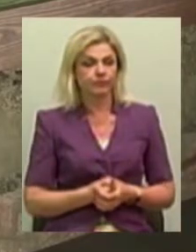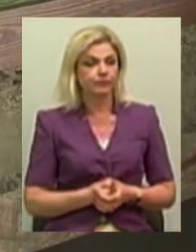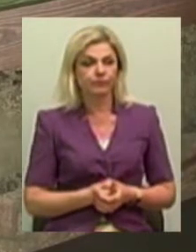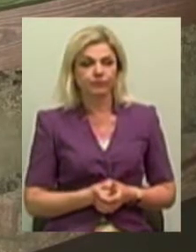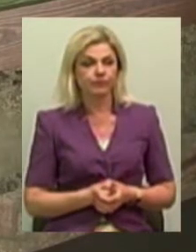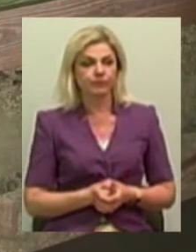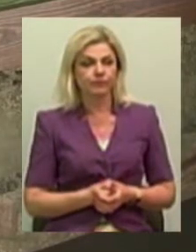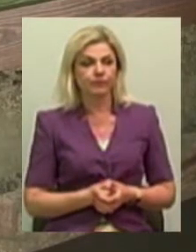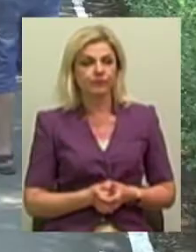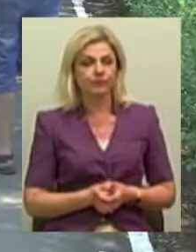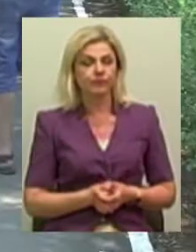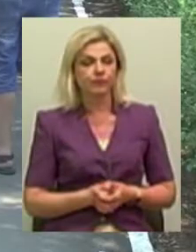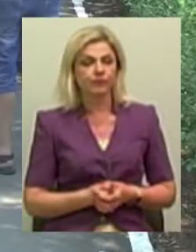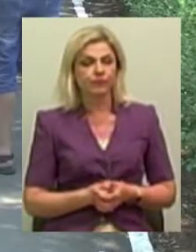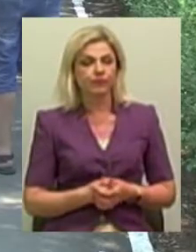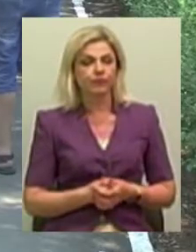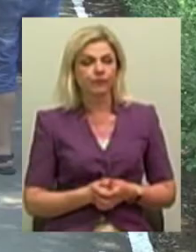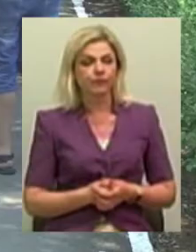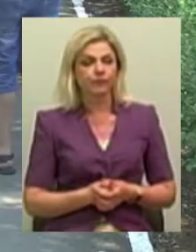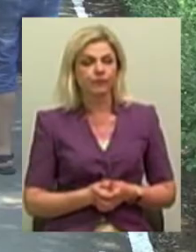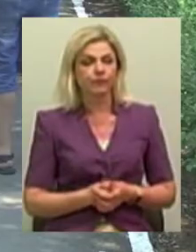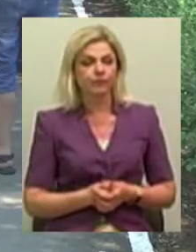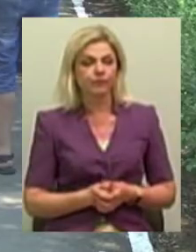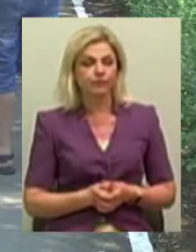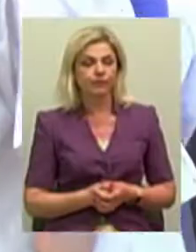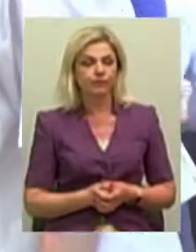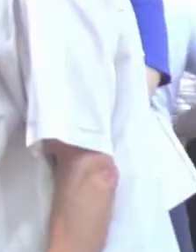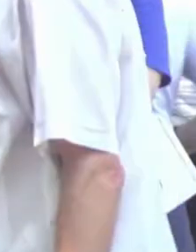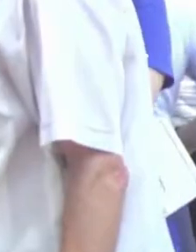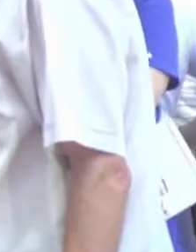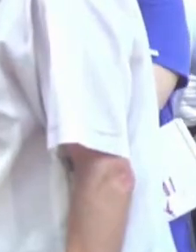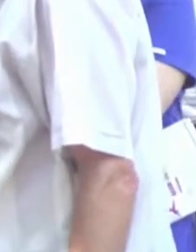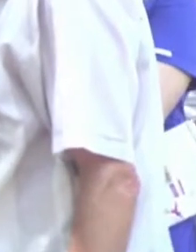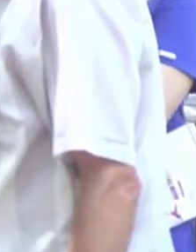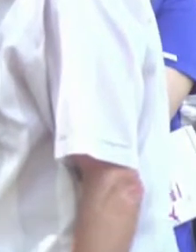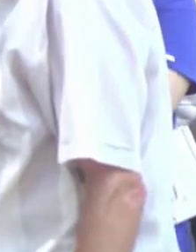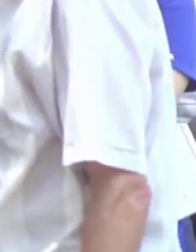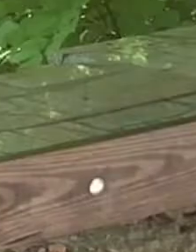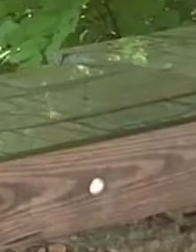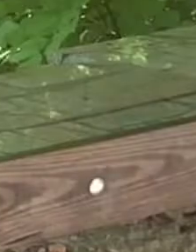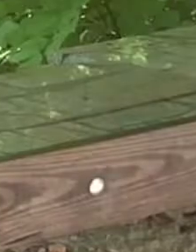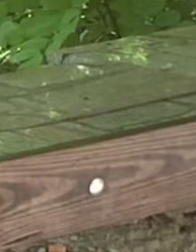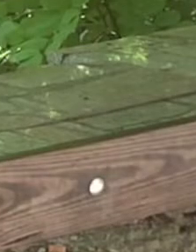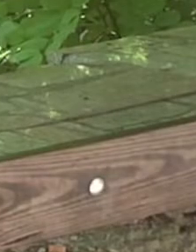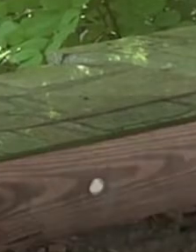не нарікає. Говорить, пацієнти виходили без паніки, в супроводі персоналу все було злагоджено та швидко.